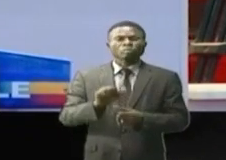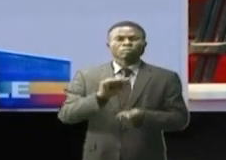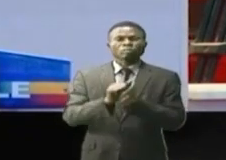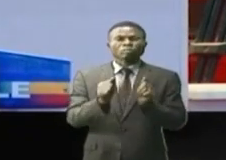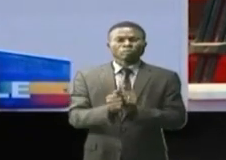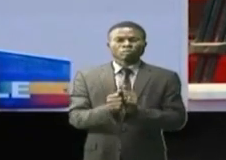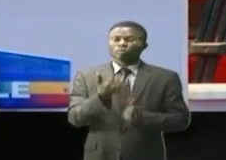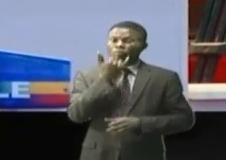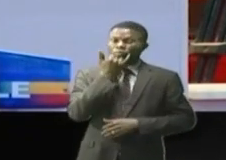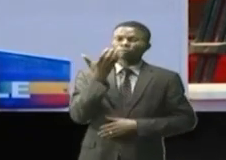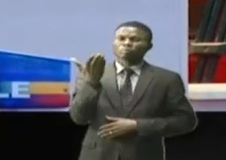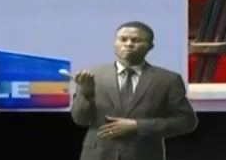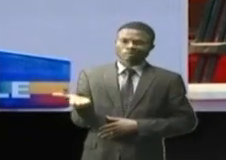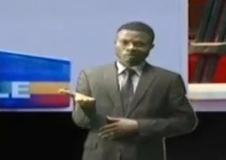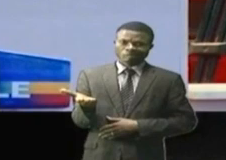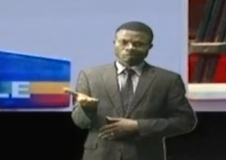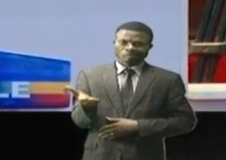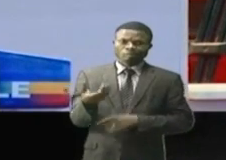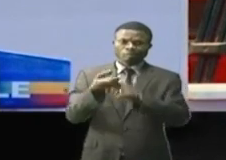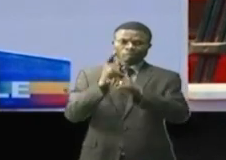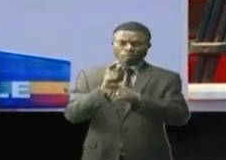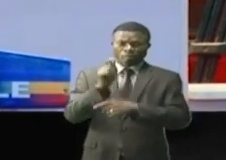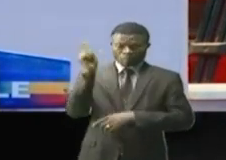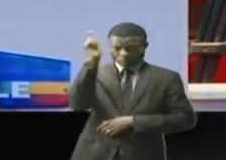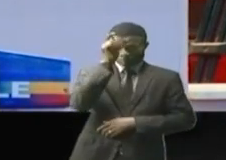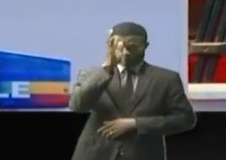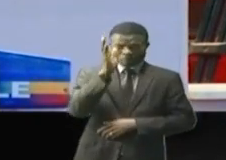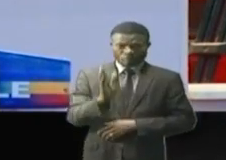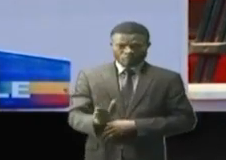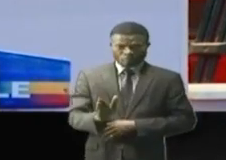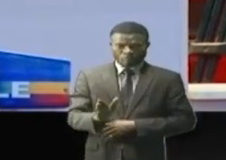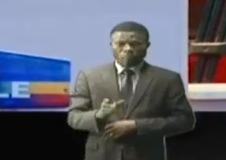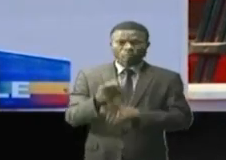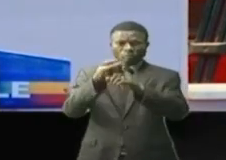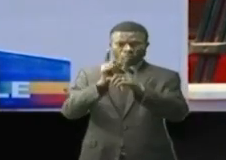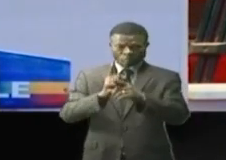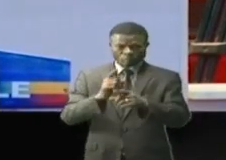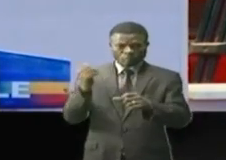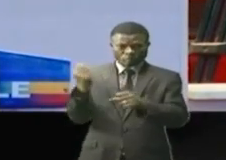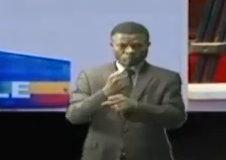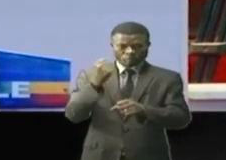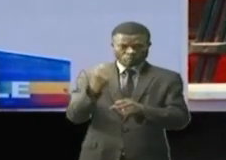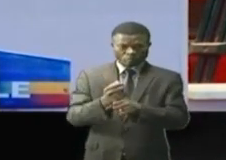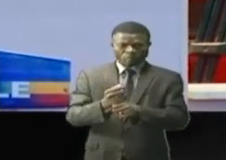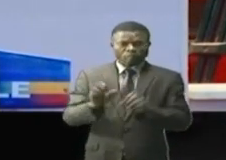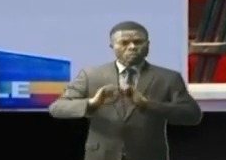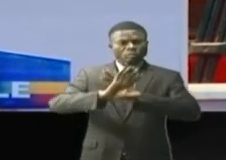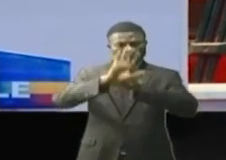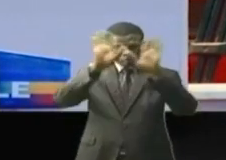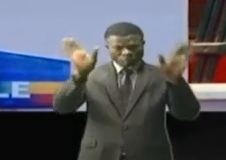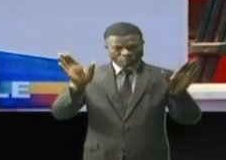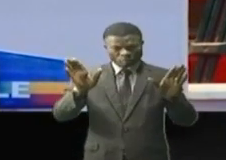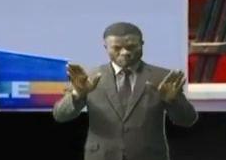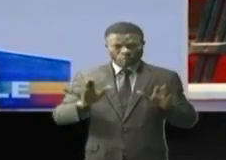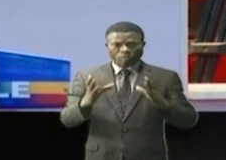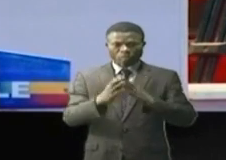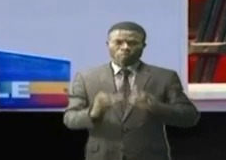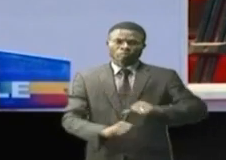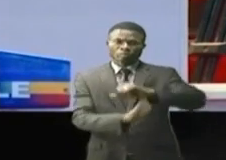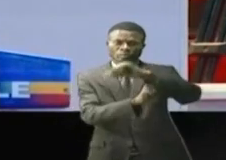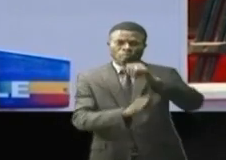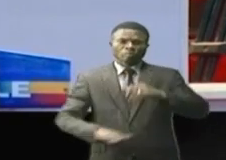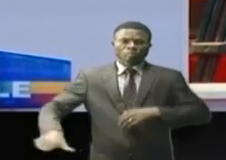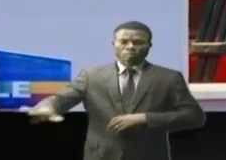d'horreur de la part des terroristes sans foi ni loi qui opèrent ouvertement avec le soutien du